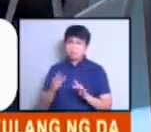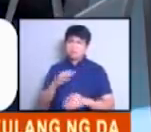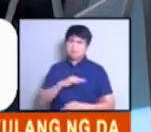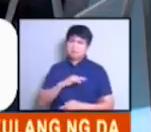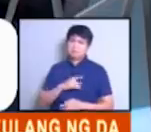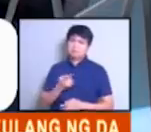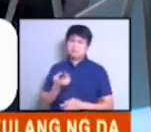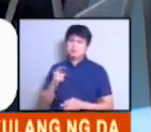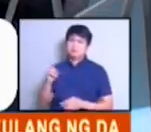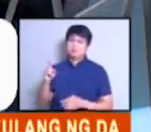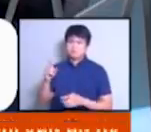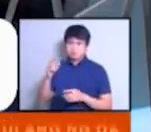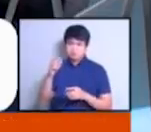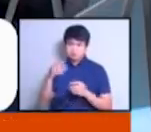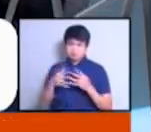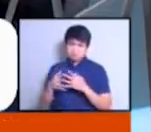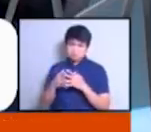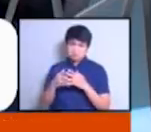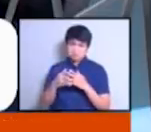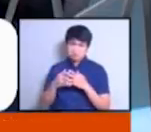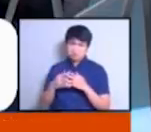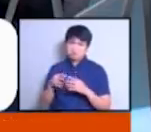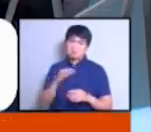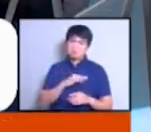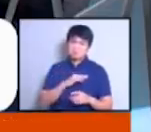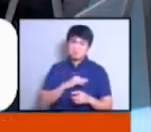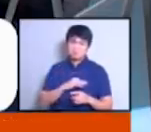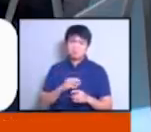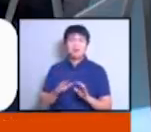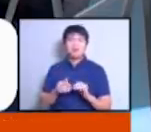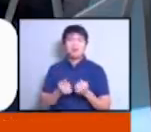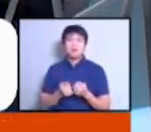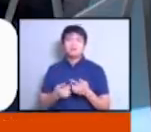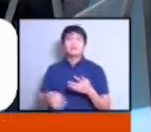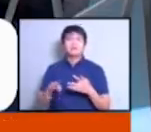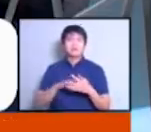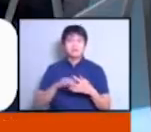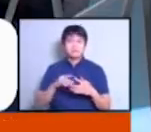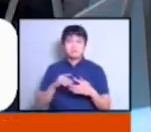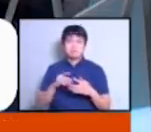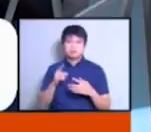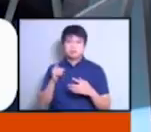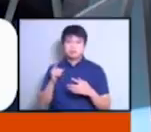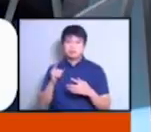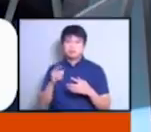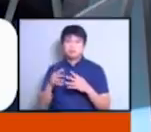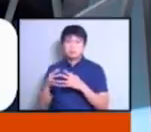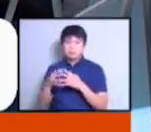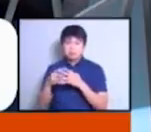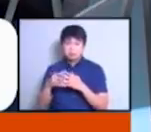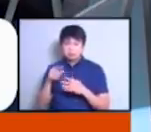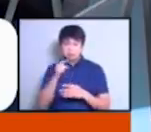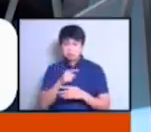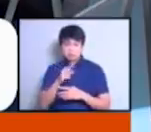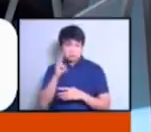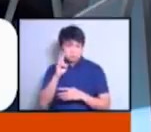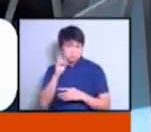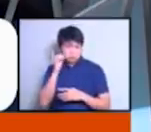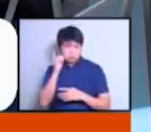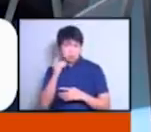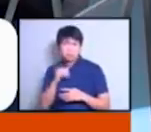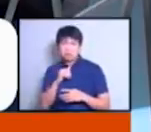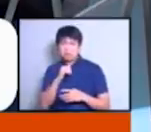ng Amerika samantalang ang lyrics nito ay Tagalog, si Anne Murray ay American singer? Yung music, yung tunog, sir. Yung music, ay, tuno. Yung pinakabed niya,